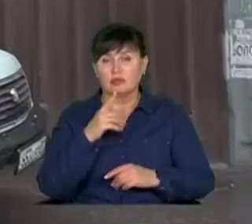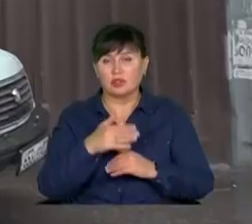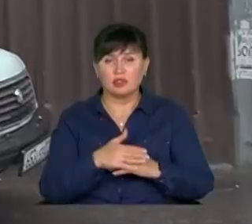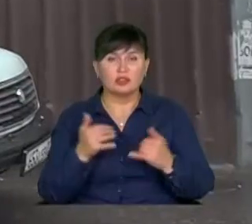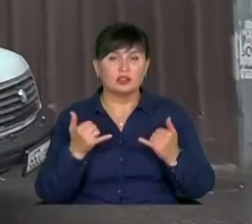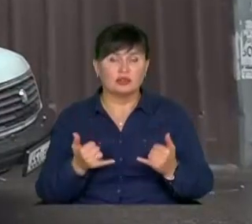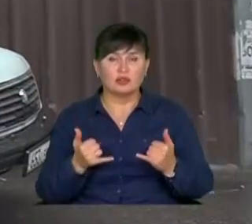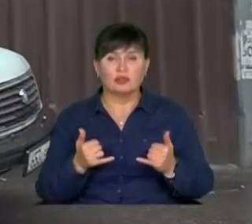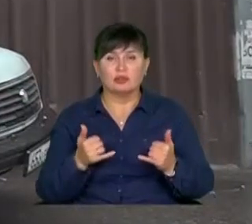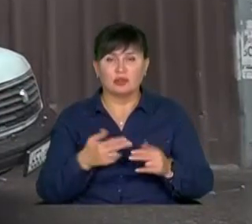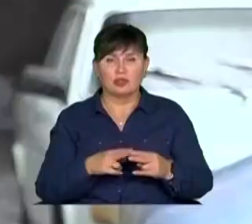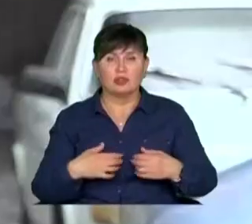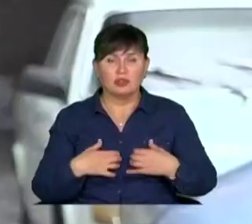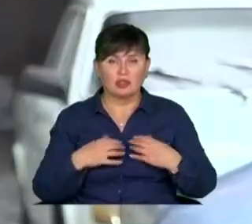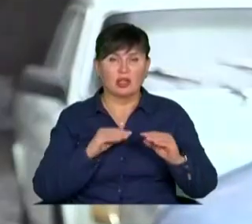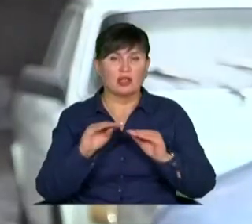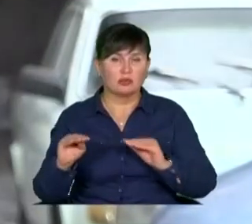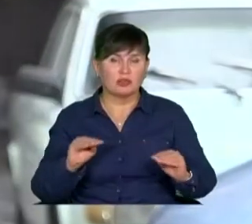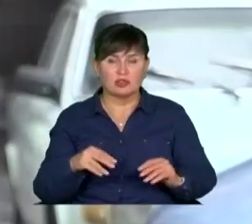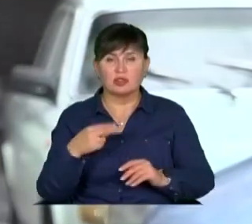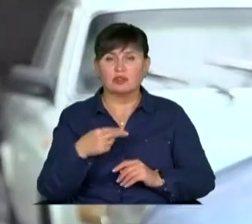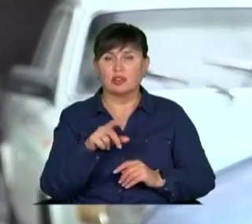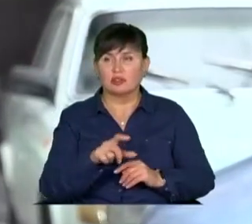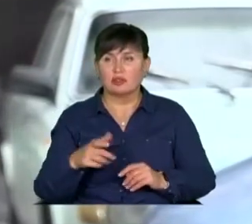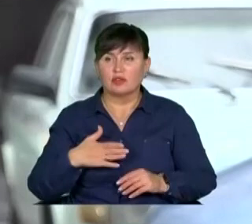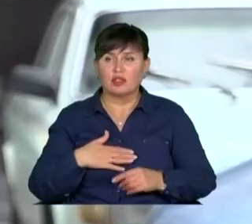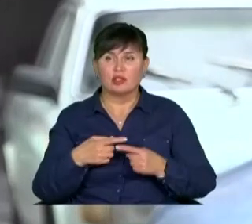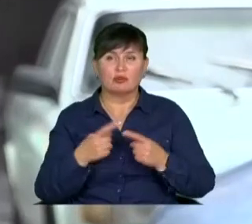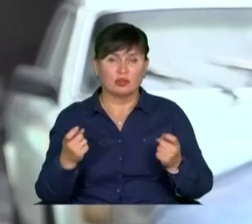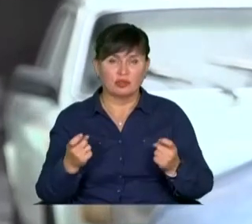Сегодня. Это страшная новость. Разместили 20 человек в нашем хостеле.